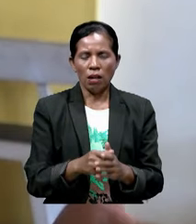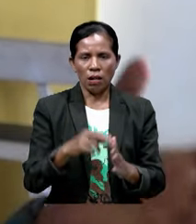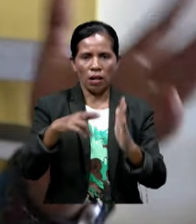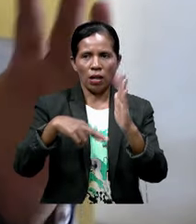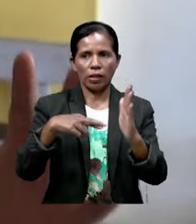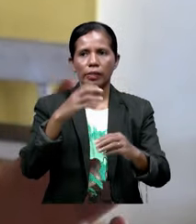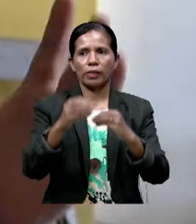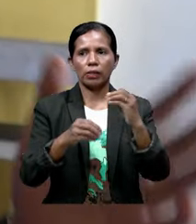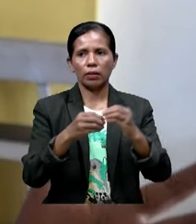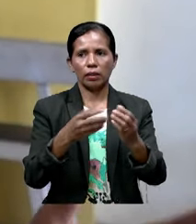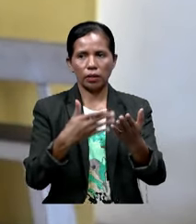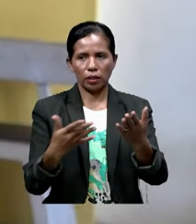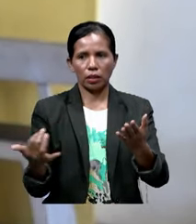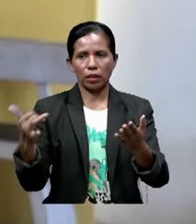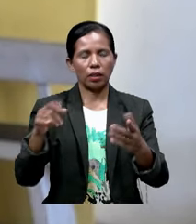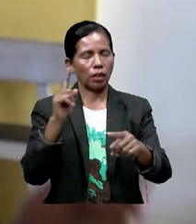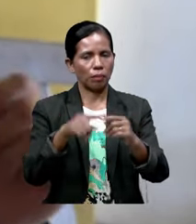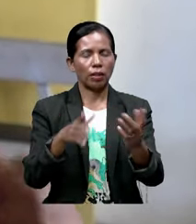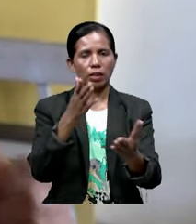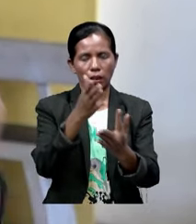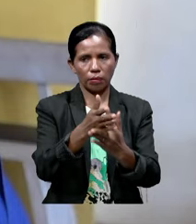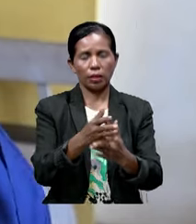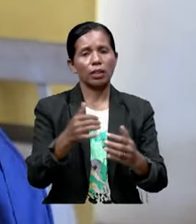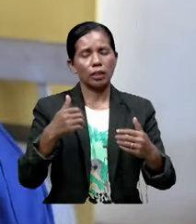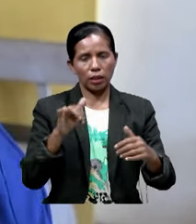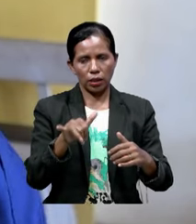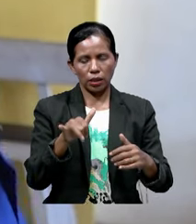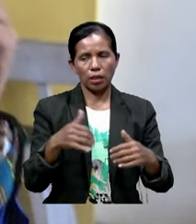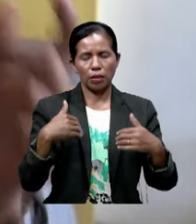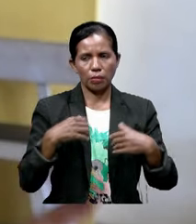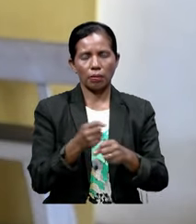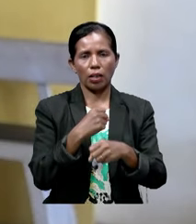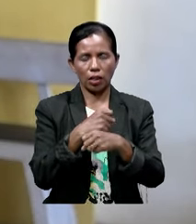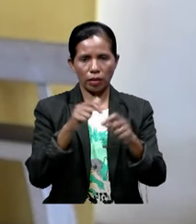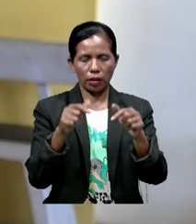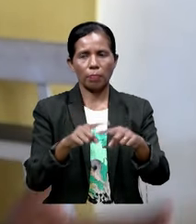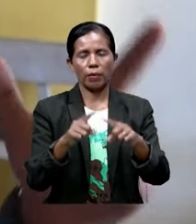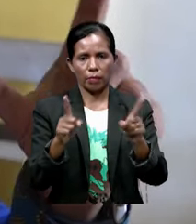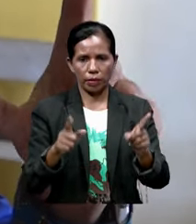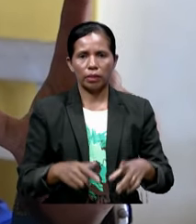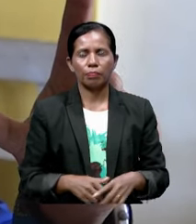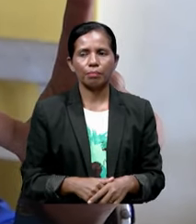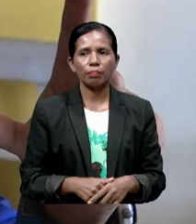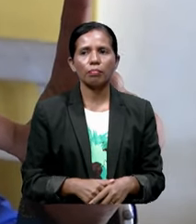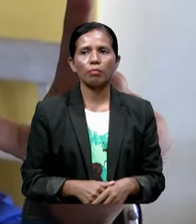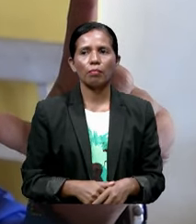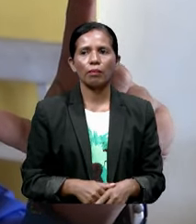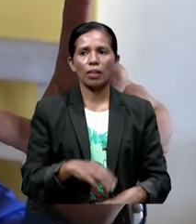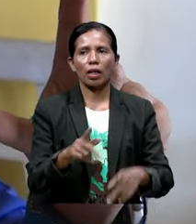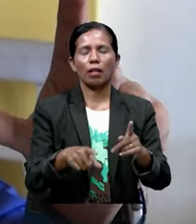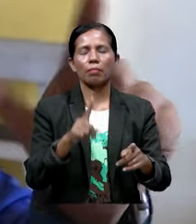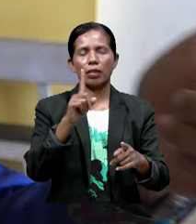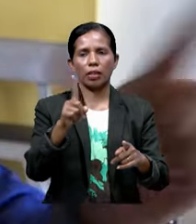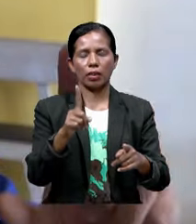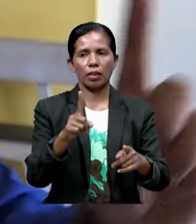kata sa sanse na bele tama si iha mekanismo balu bel halu dene mai be buat ne emadia principio